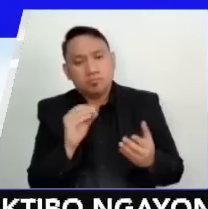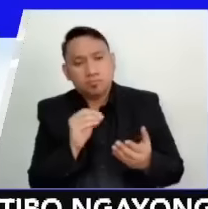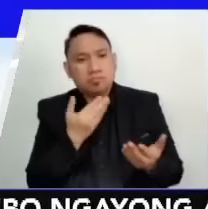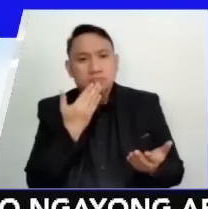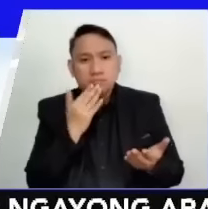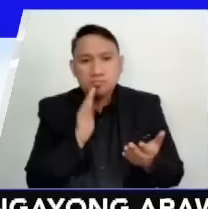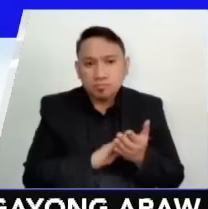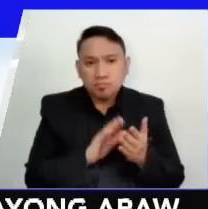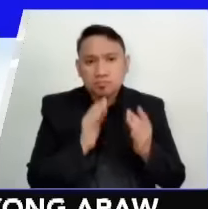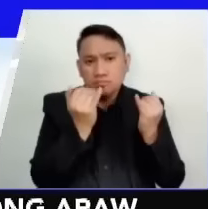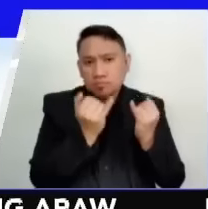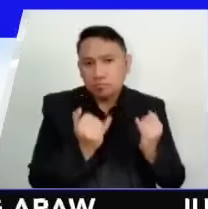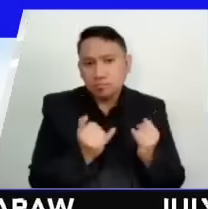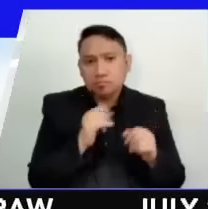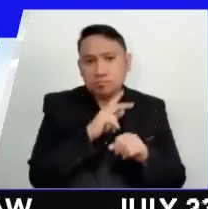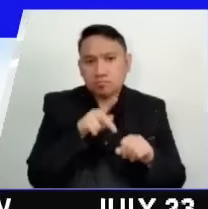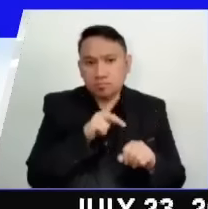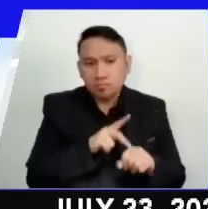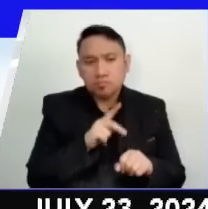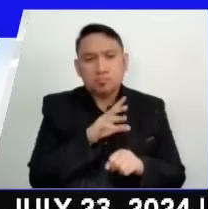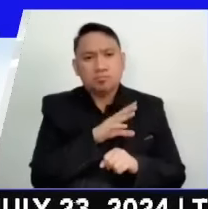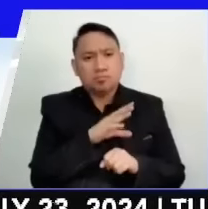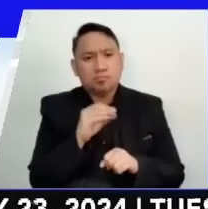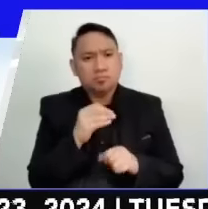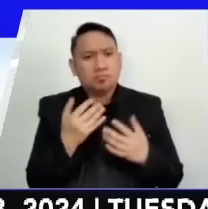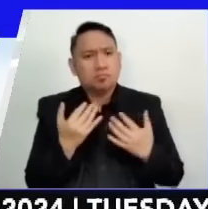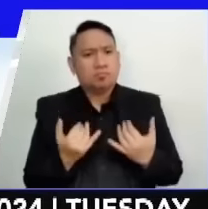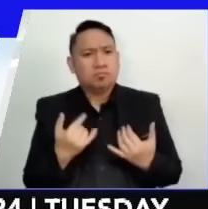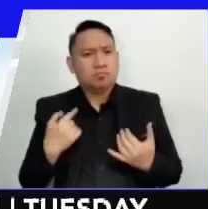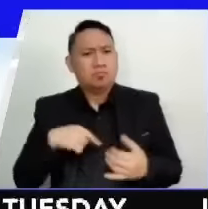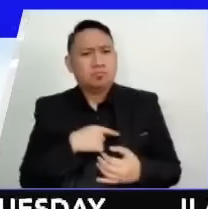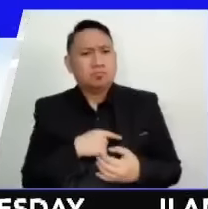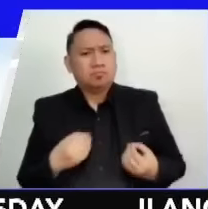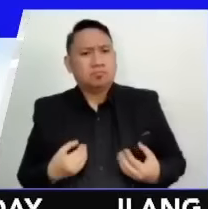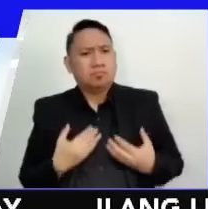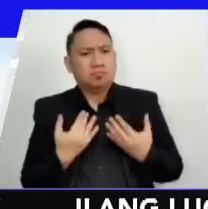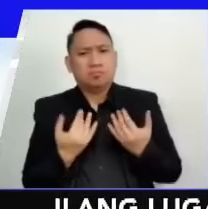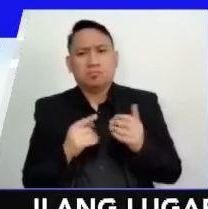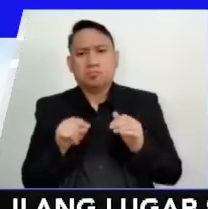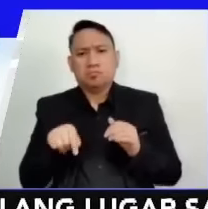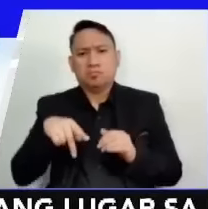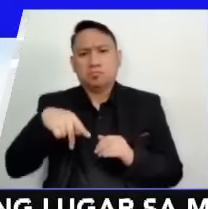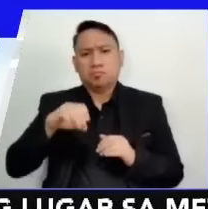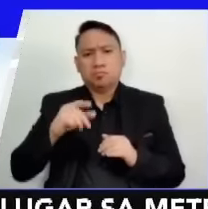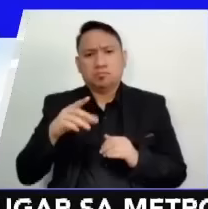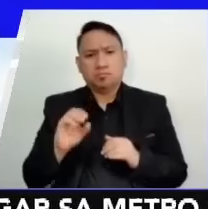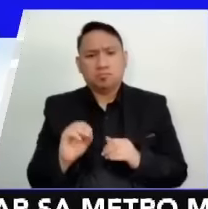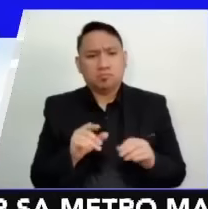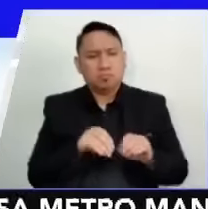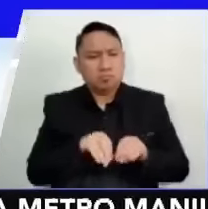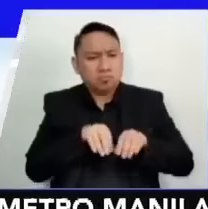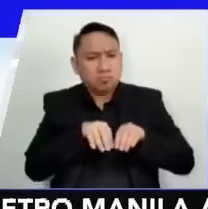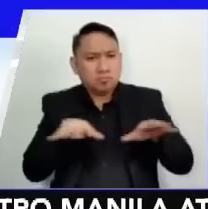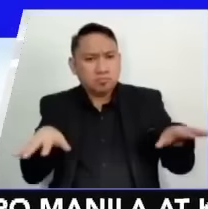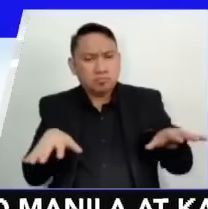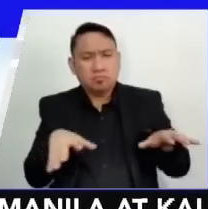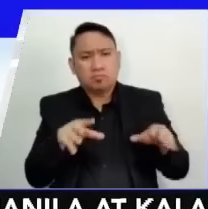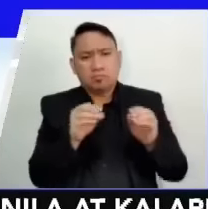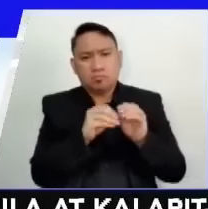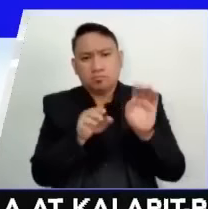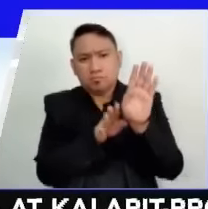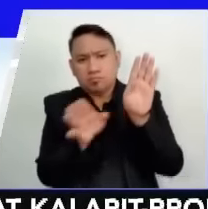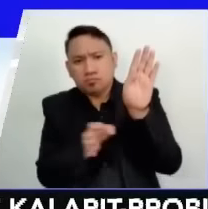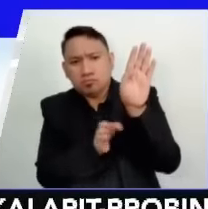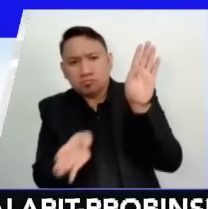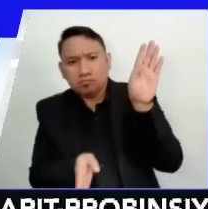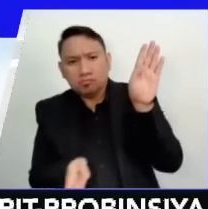ang kinakatakutan natin ngayon Itong mga pogos na ito ay umpisa ng lumalawak yung kanilang Galamay at ah nagkakaroon na